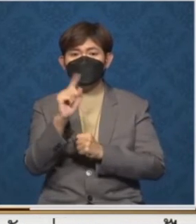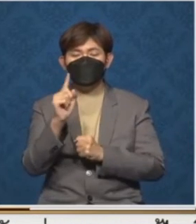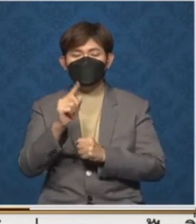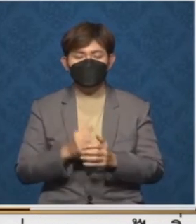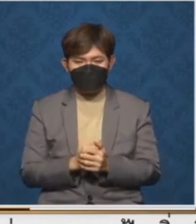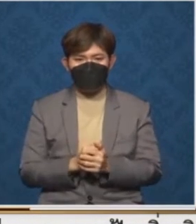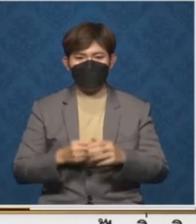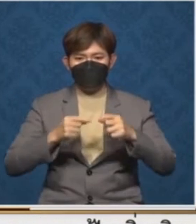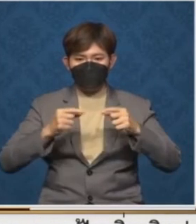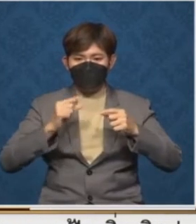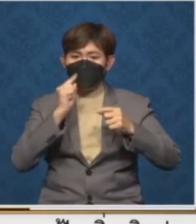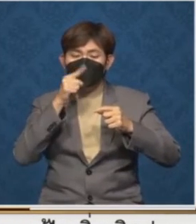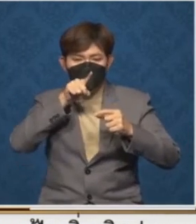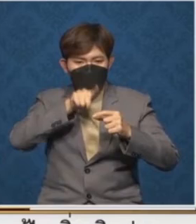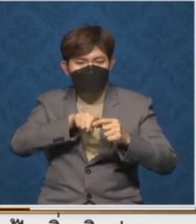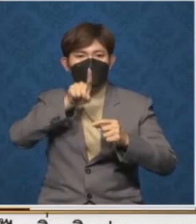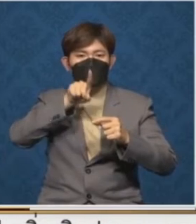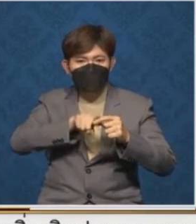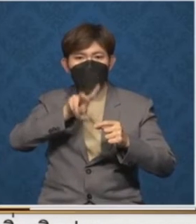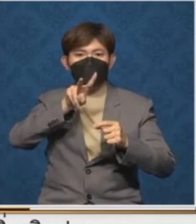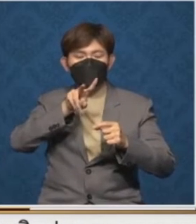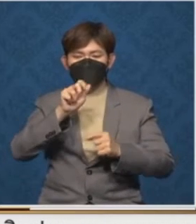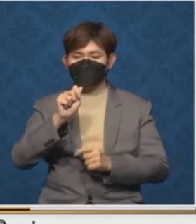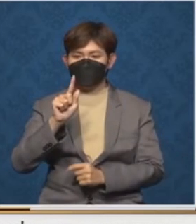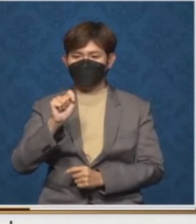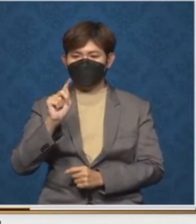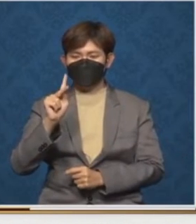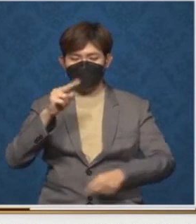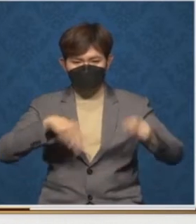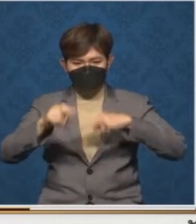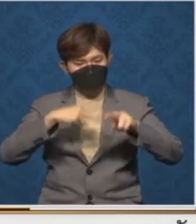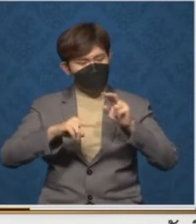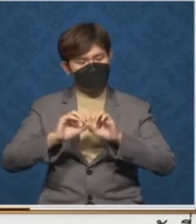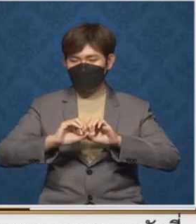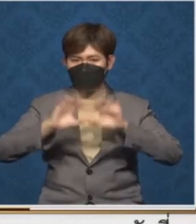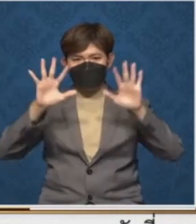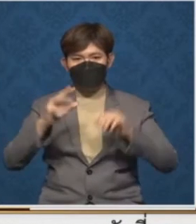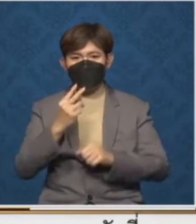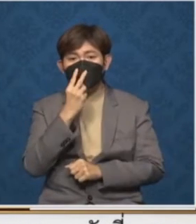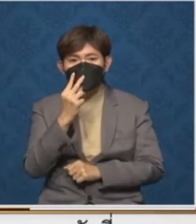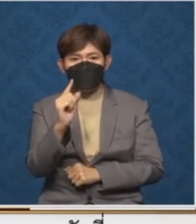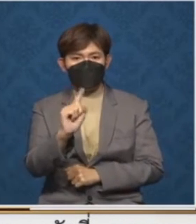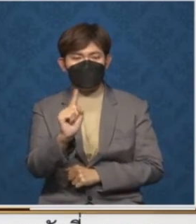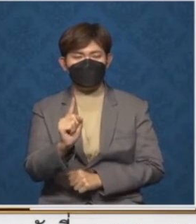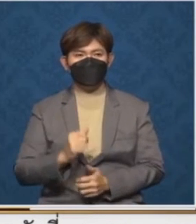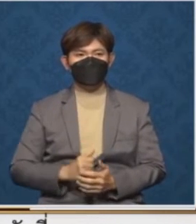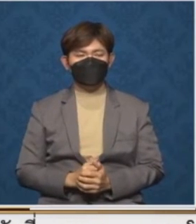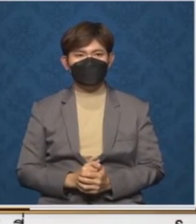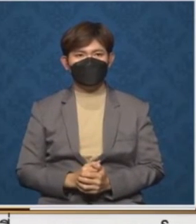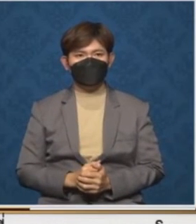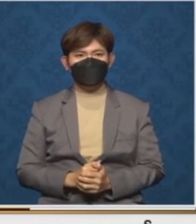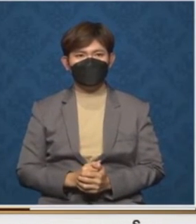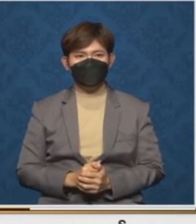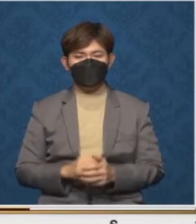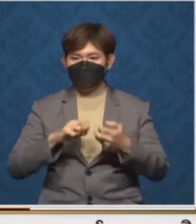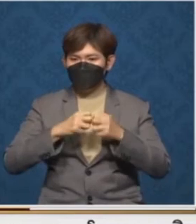ชุทำไมถ้าไม่ซื้อมาดู 8.5 ลานชุดนี่หนึ่แล้นะครับซื้อต่สินใจก็ซื้อน้อยต่อมาราคายอีก